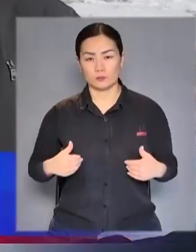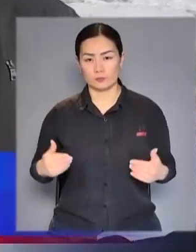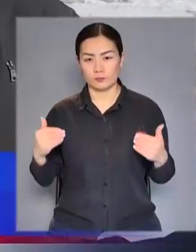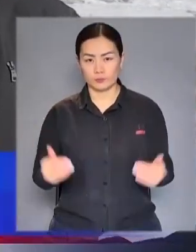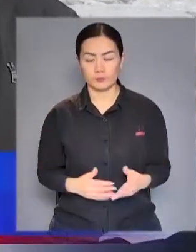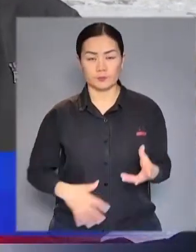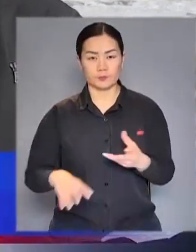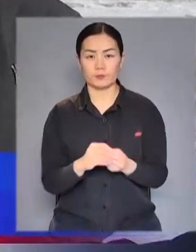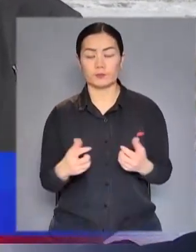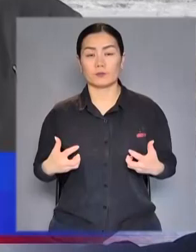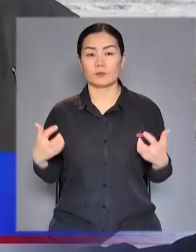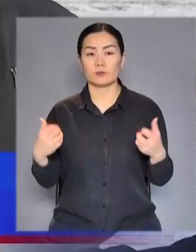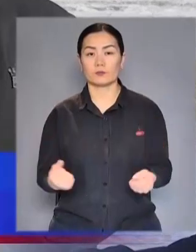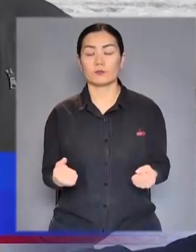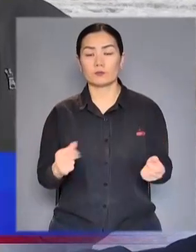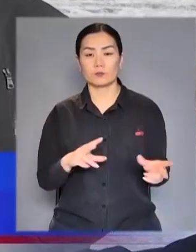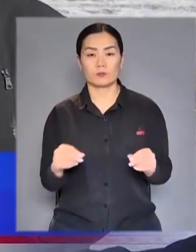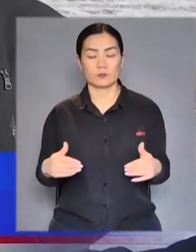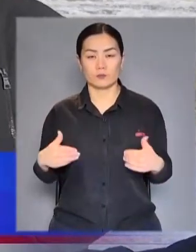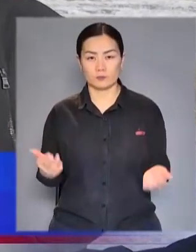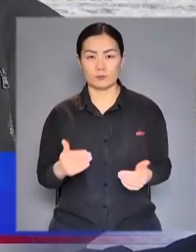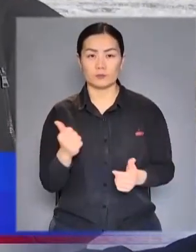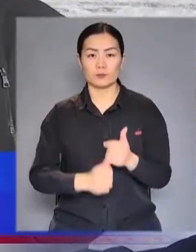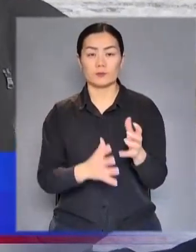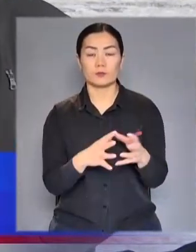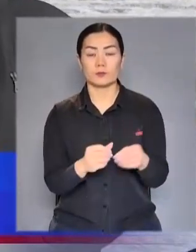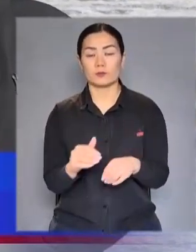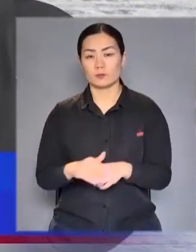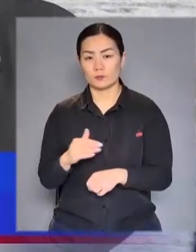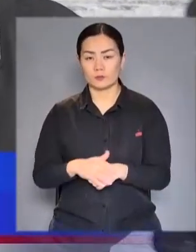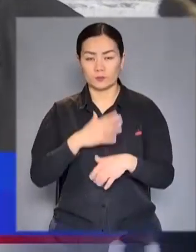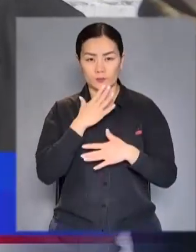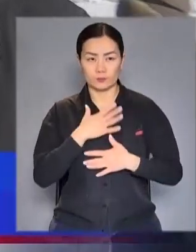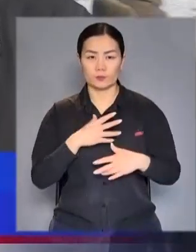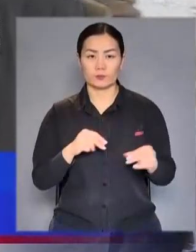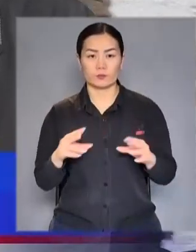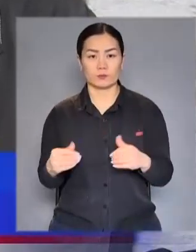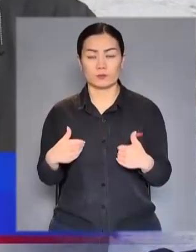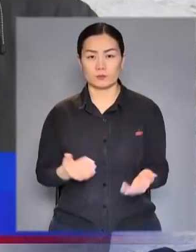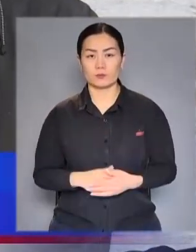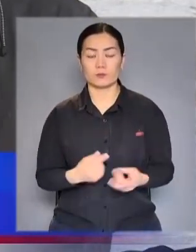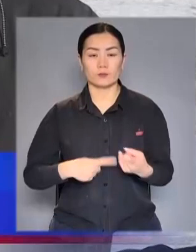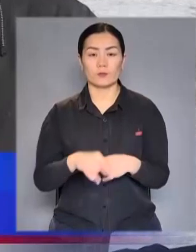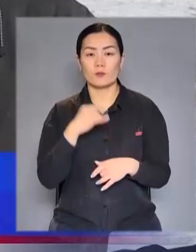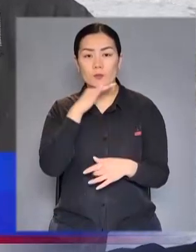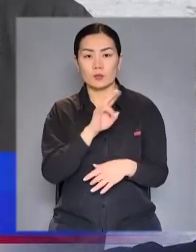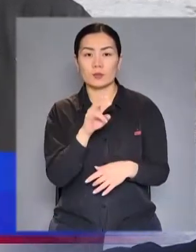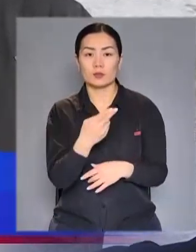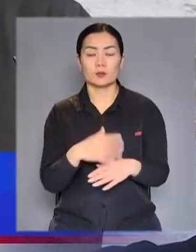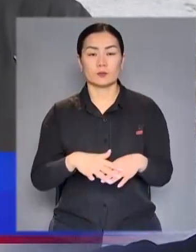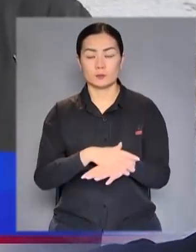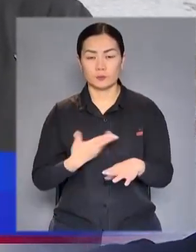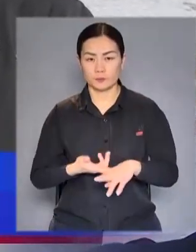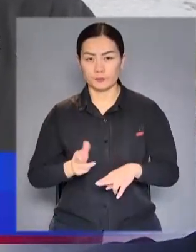болсын. Бәріңізге денсаулық, береке тілеймін. Әр жанұяға жақсылық, махаббат, бақыт әкелсін. Біз көп ұлтты тәуелсіз